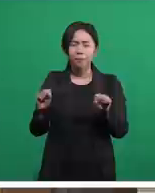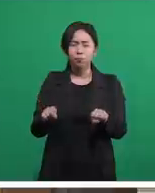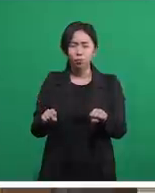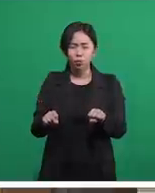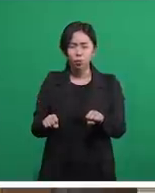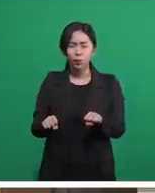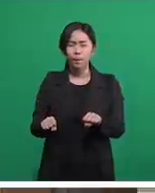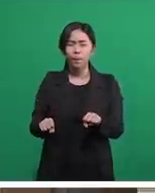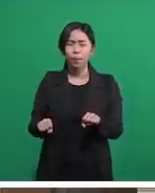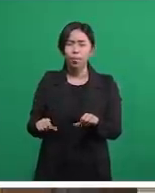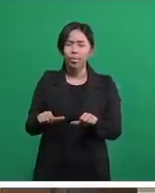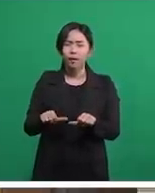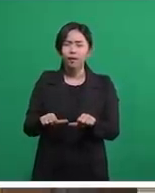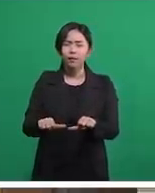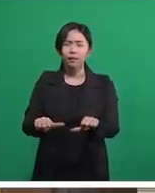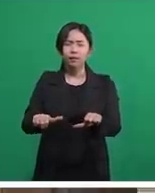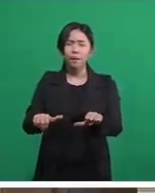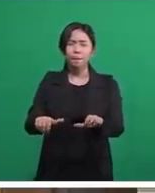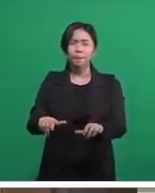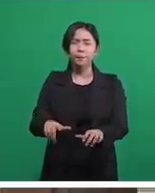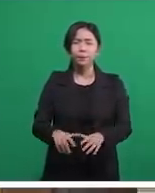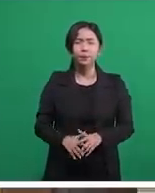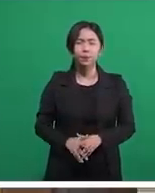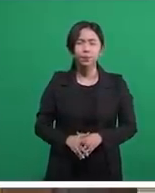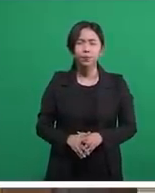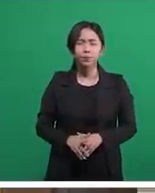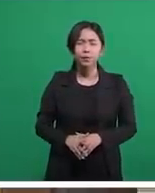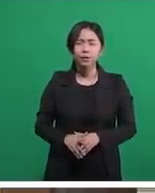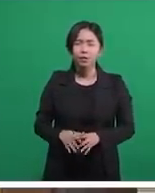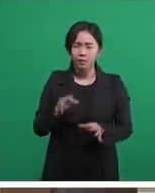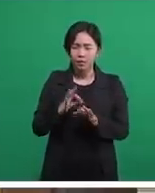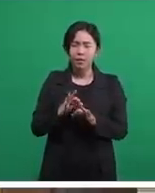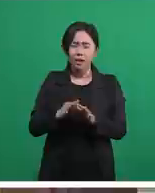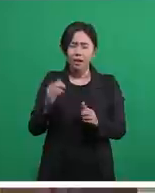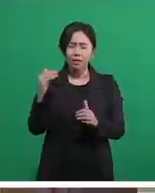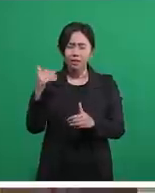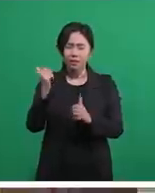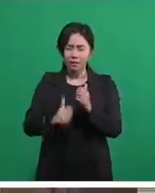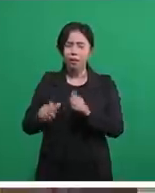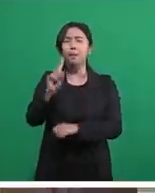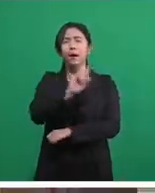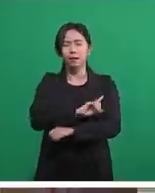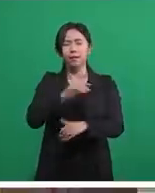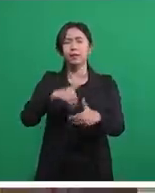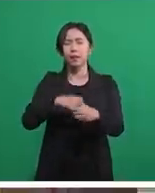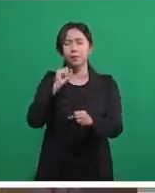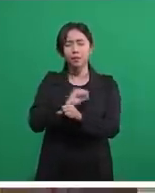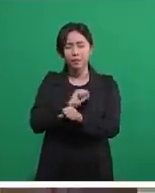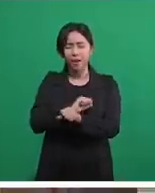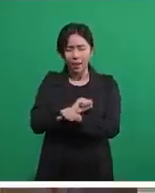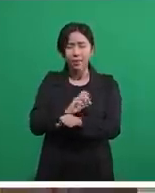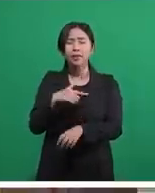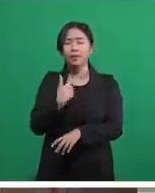dimampukan untuk tetap dapat bertekun menjalani hidup sehari-hari. Dalam kehidupan pekerjaan juga kami